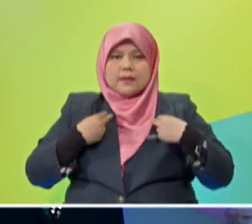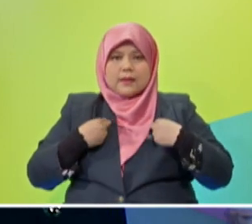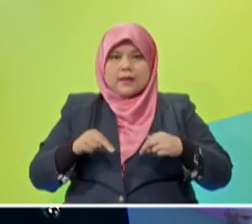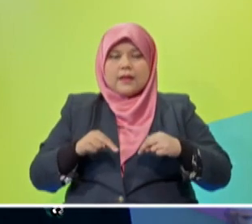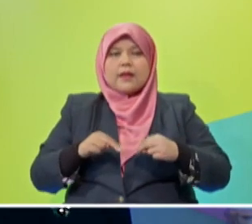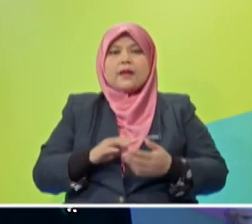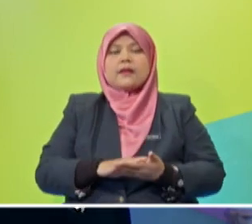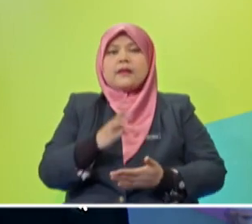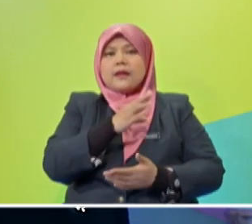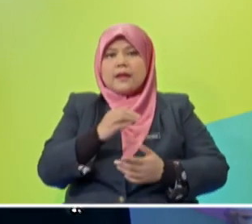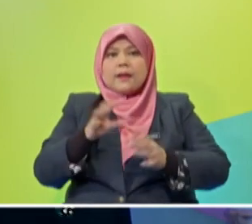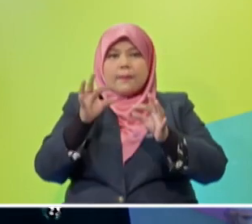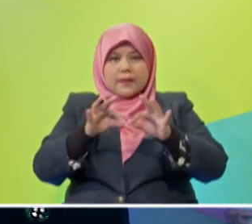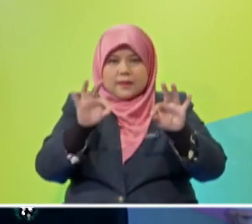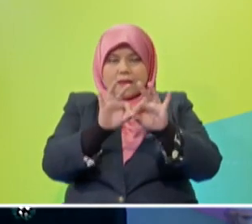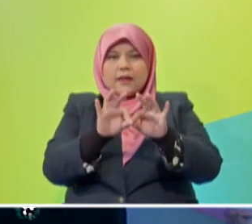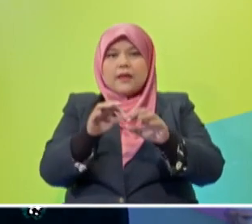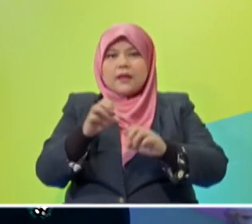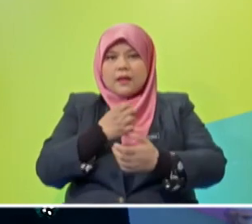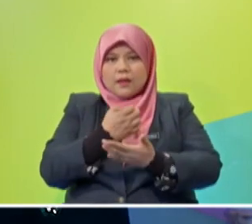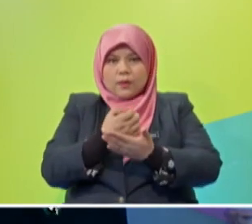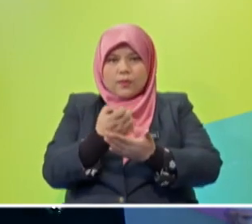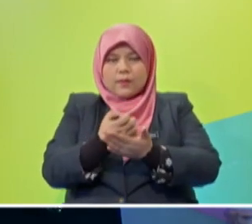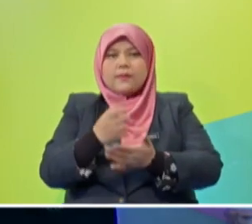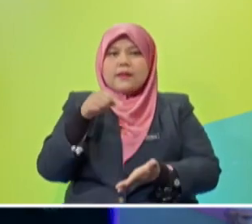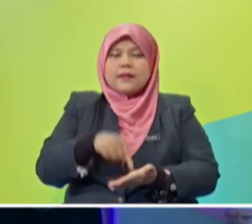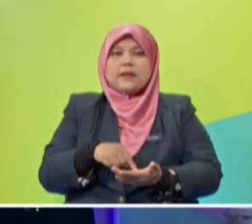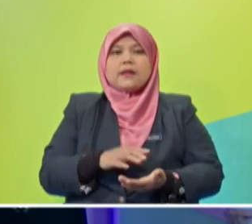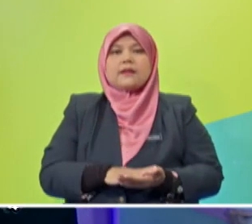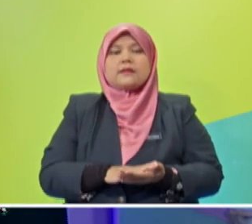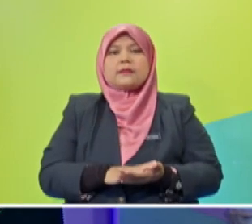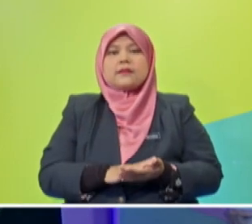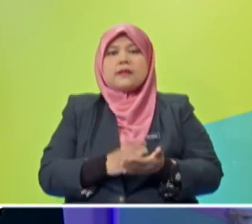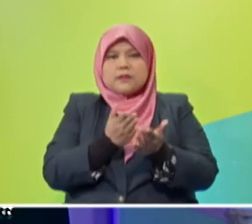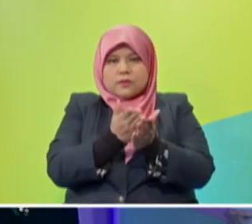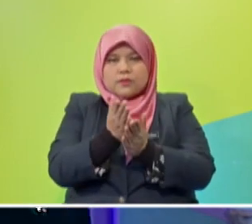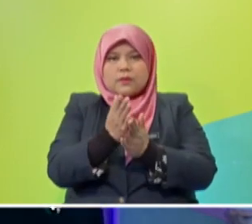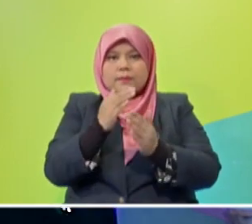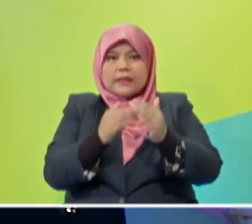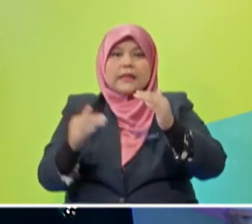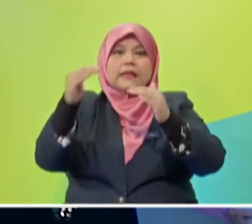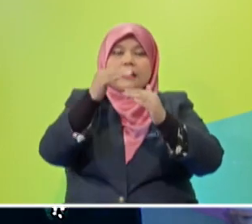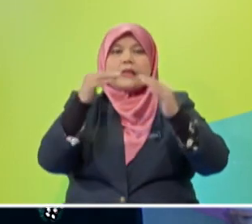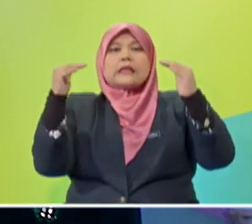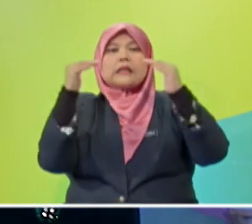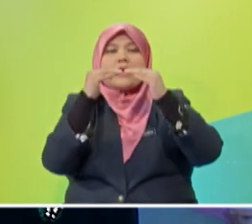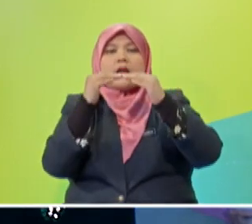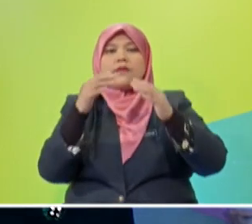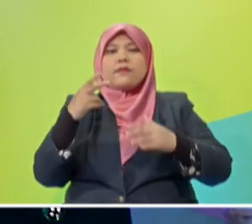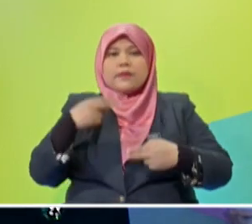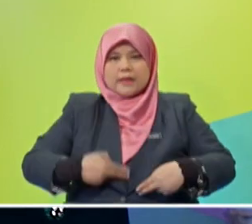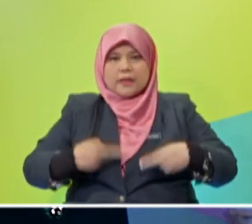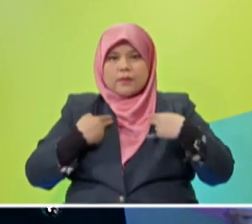aktiviti ekonomi ini. Okey, yang seterusnya adalah peningkatan taraf hidup. Okey, bila